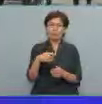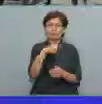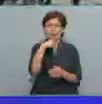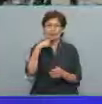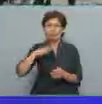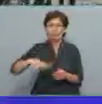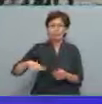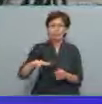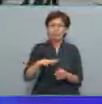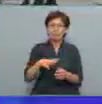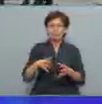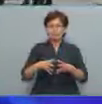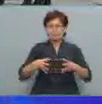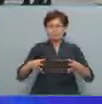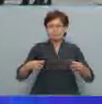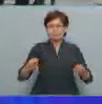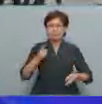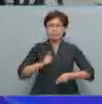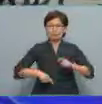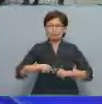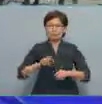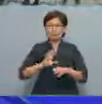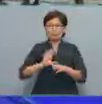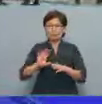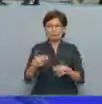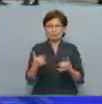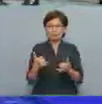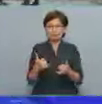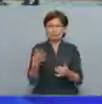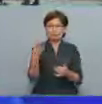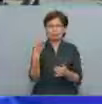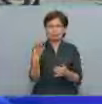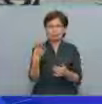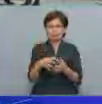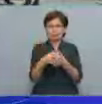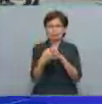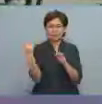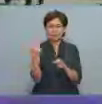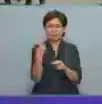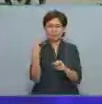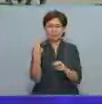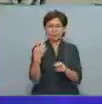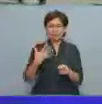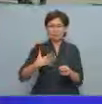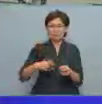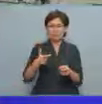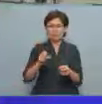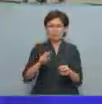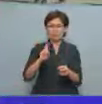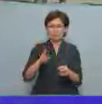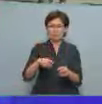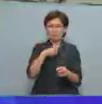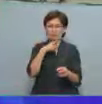өңіріне қауын қарбыз экспорттаса, биылғы таңда 4 шаруа қожалығымыз, яғни 50 гектардың жобасында